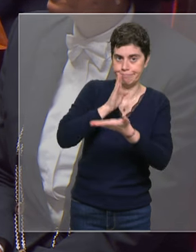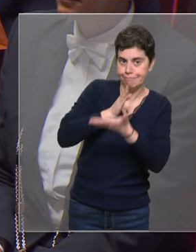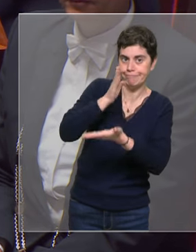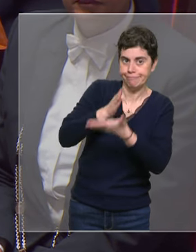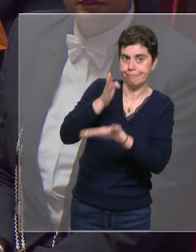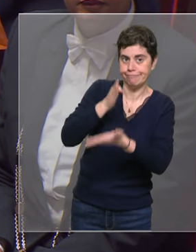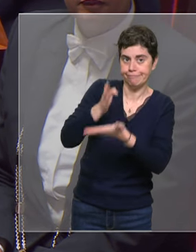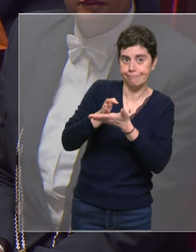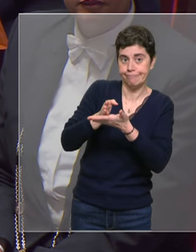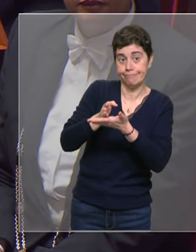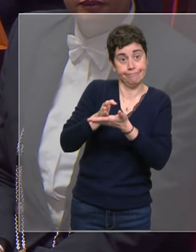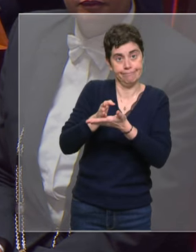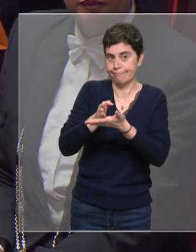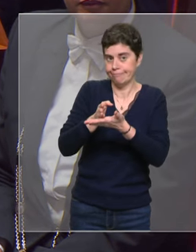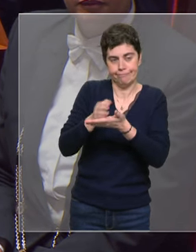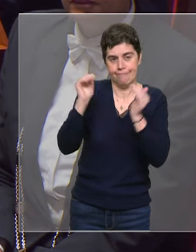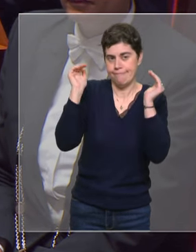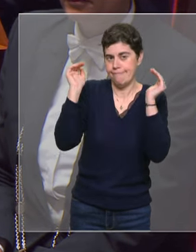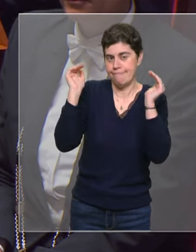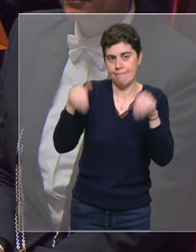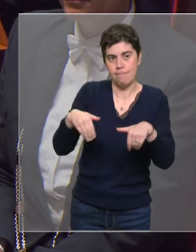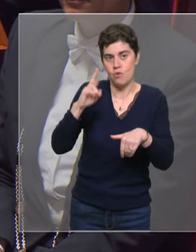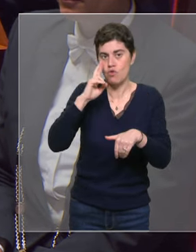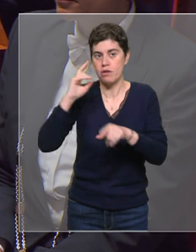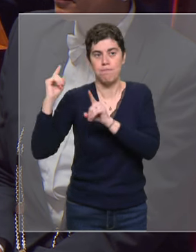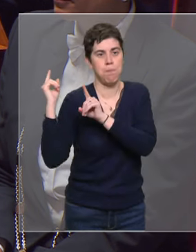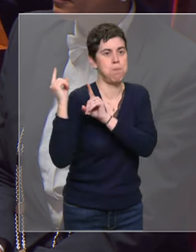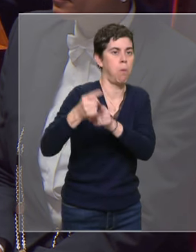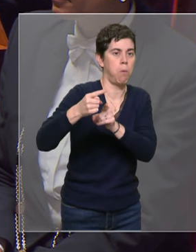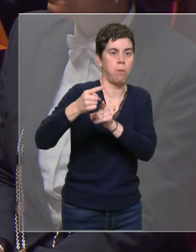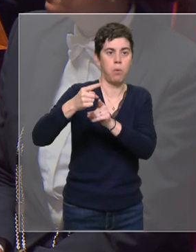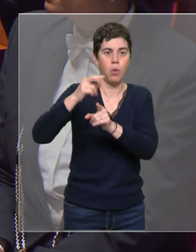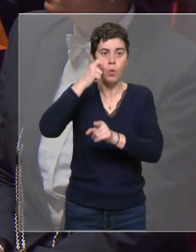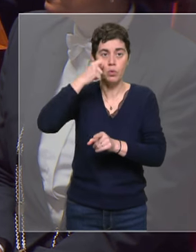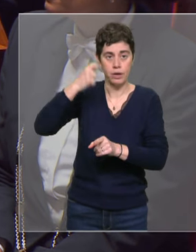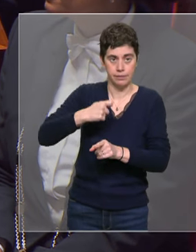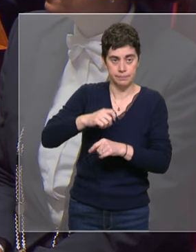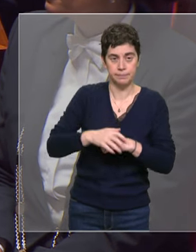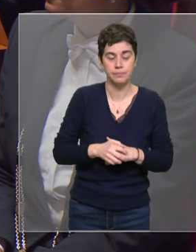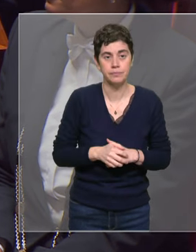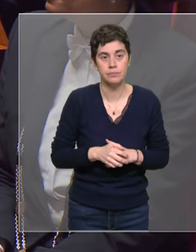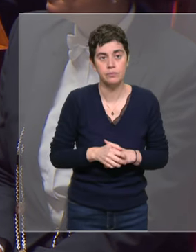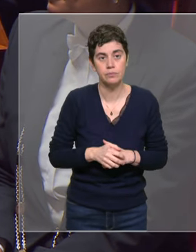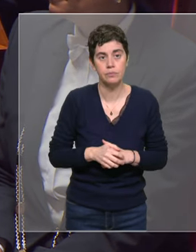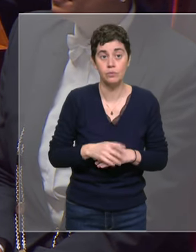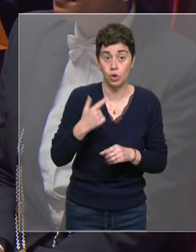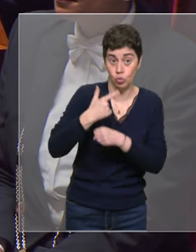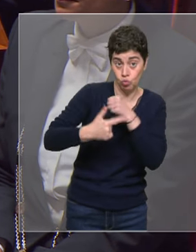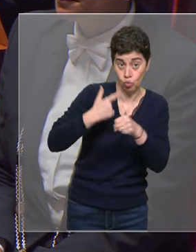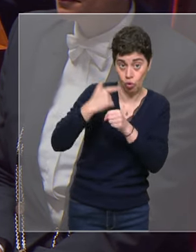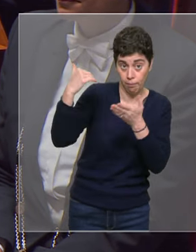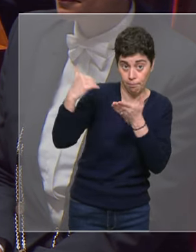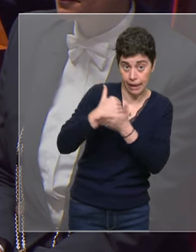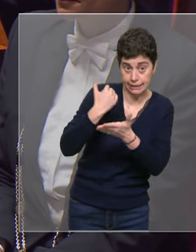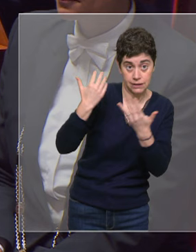attaqué l'Ukraine. Vous dites qu'après 2 ans de conflit, après que les